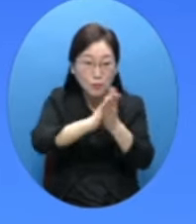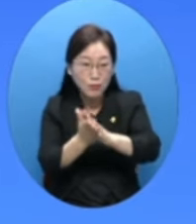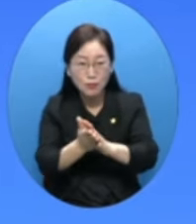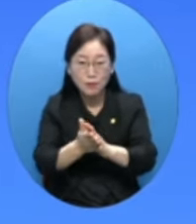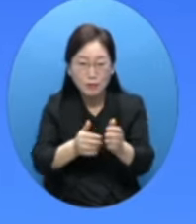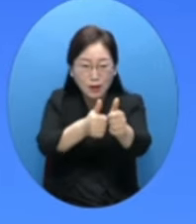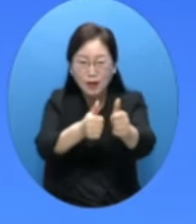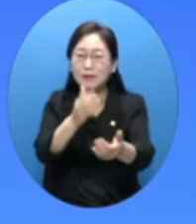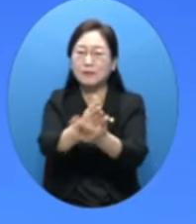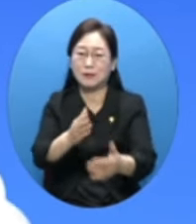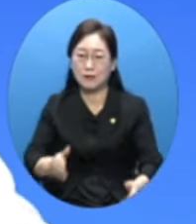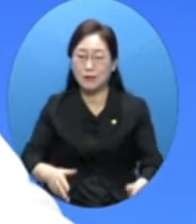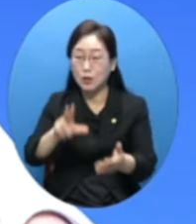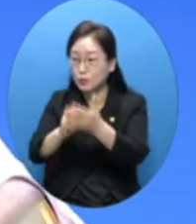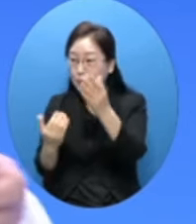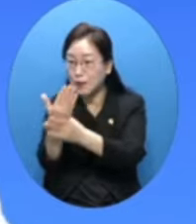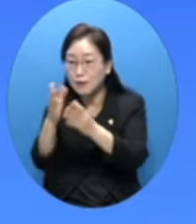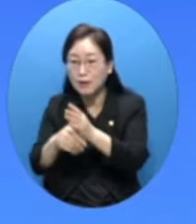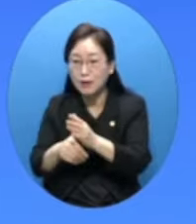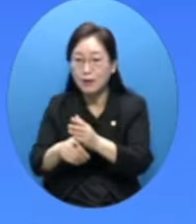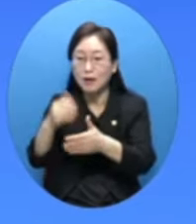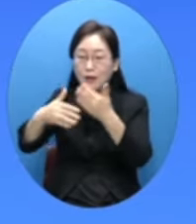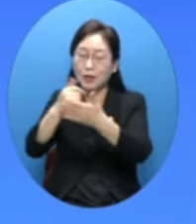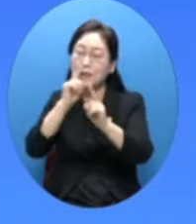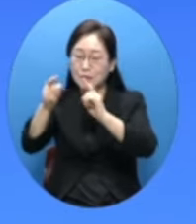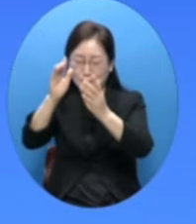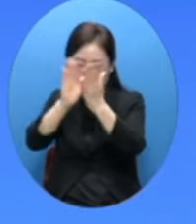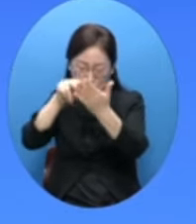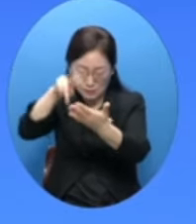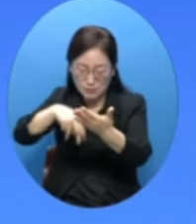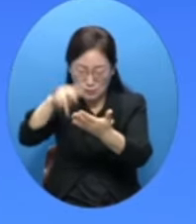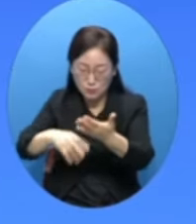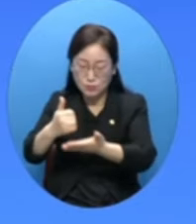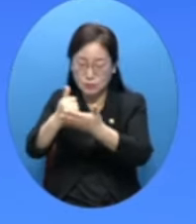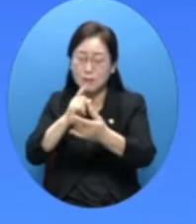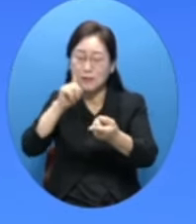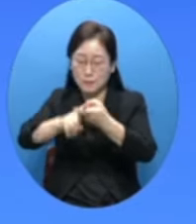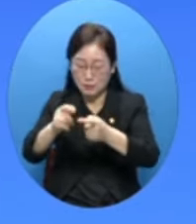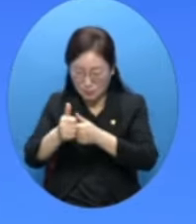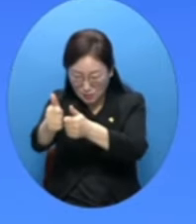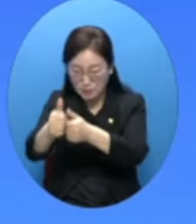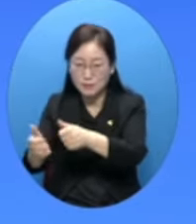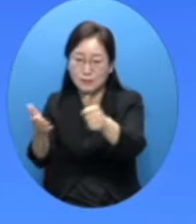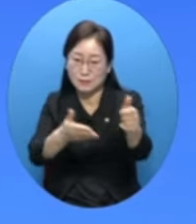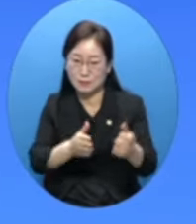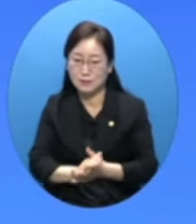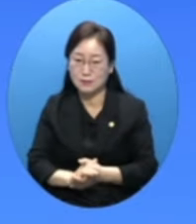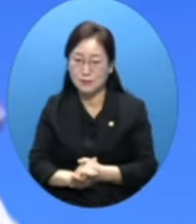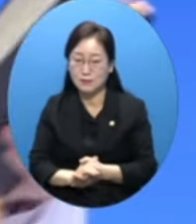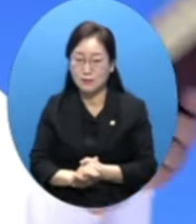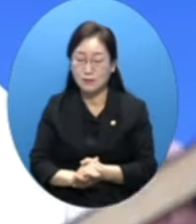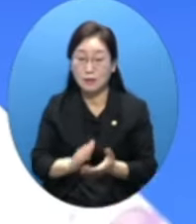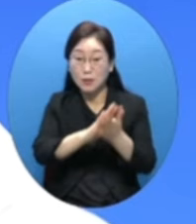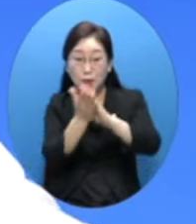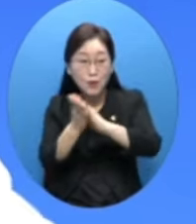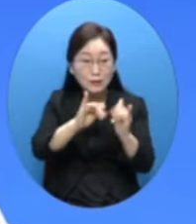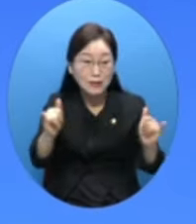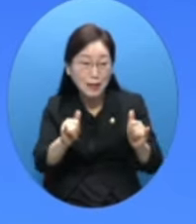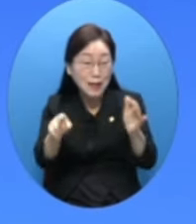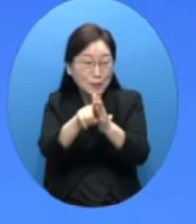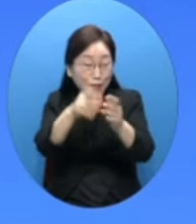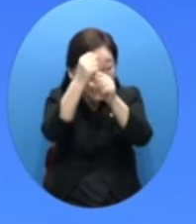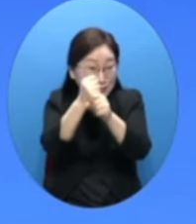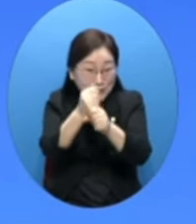되기를 바랍니다. 문제가 생겼을 때 하나님의 말씀을 읽으면서 주의 말씀을 따라가는 여러분 되기를 바랍니다. 변하는 사람을 믿고 의지하지